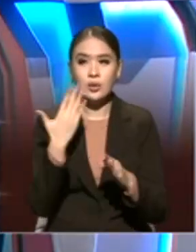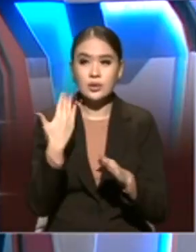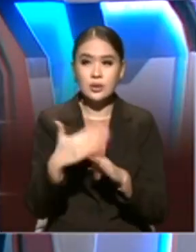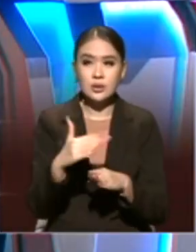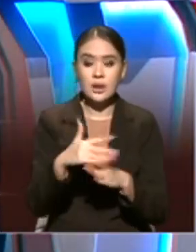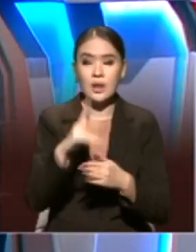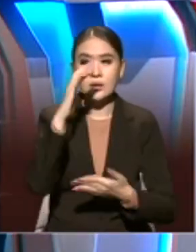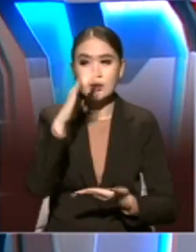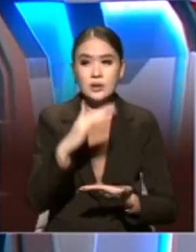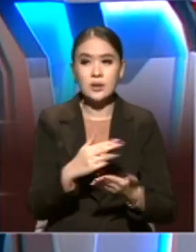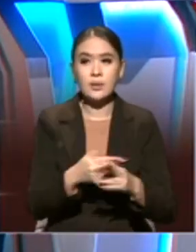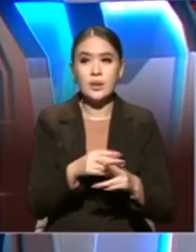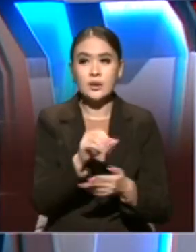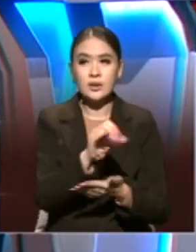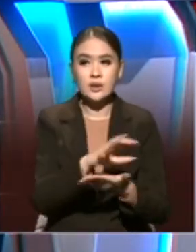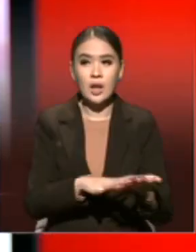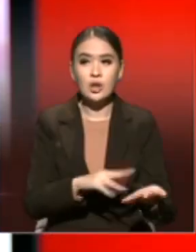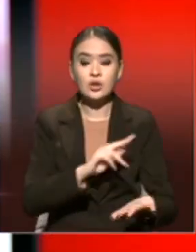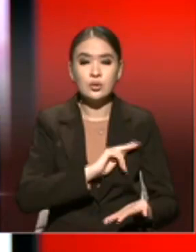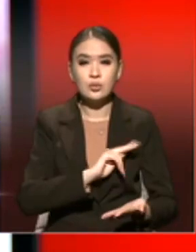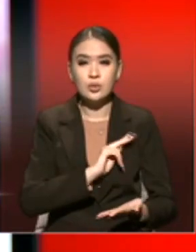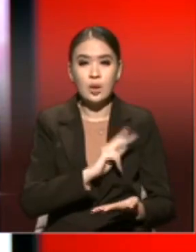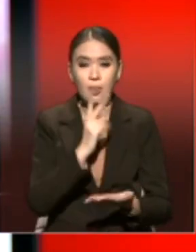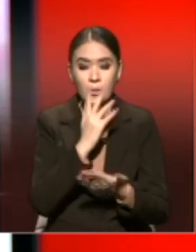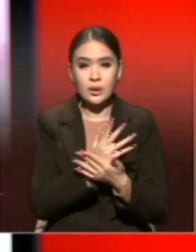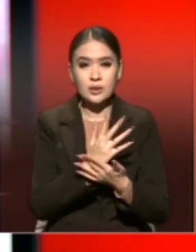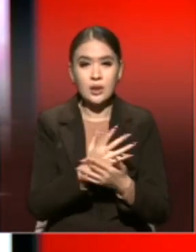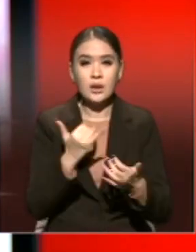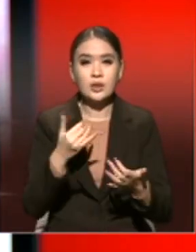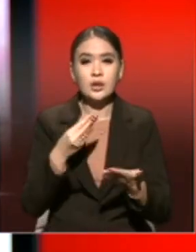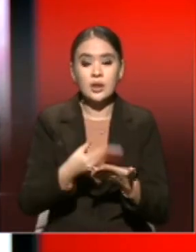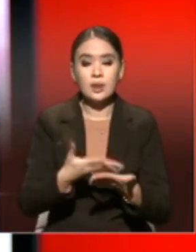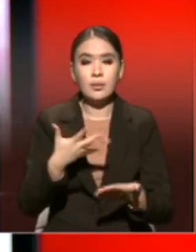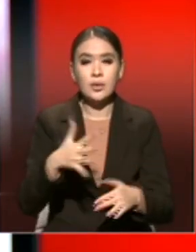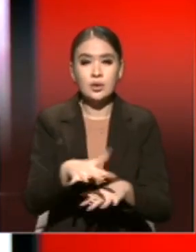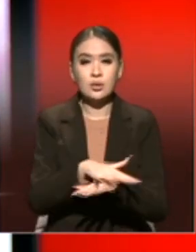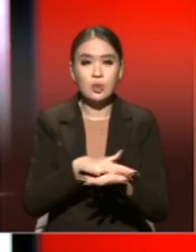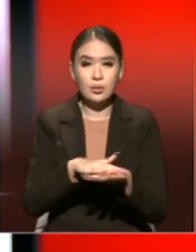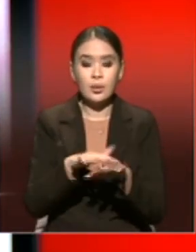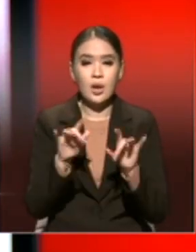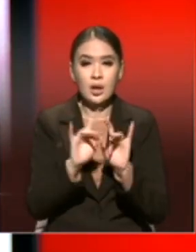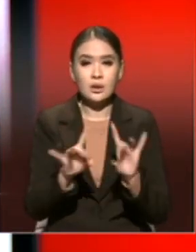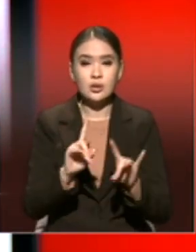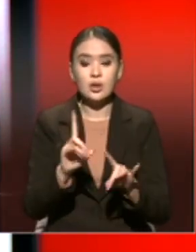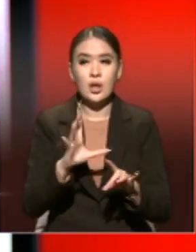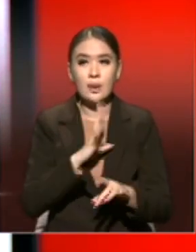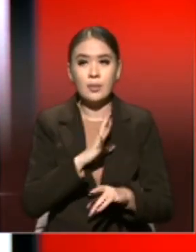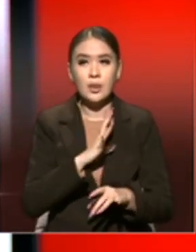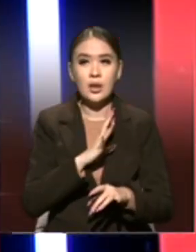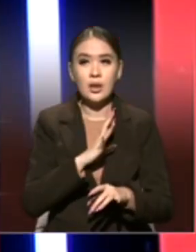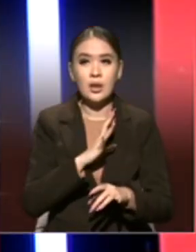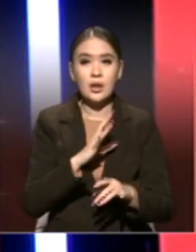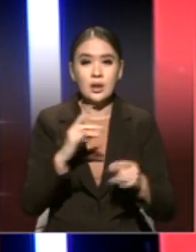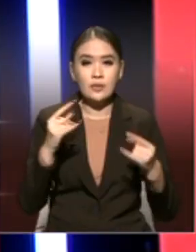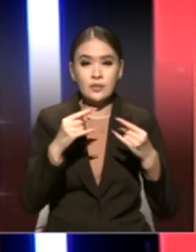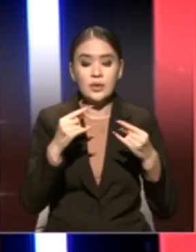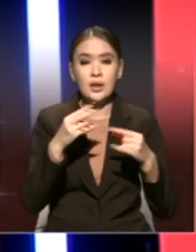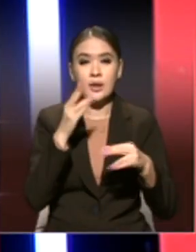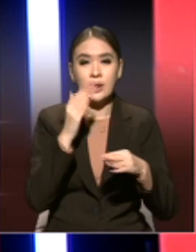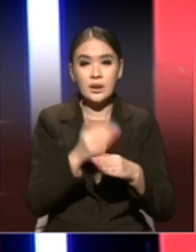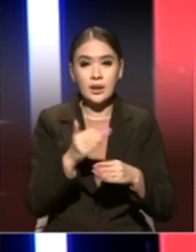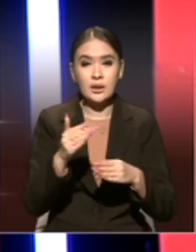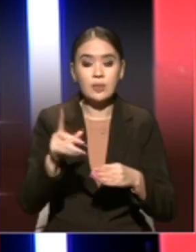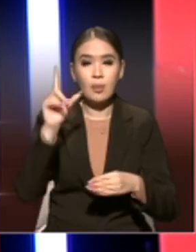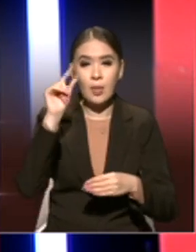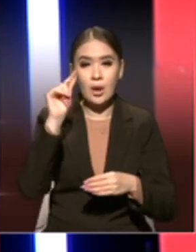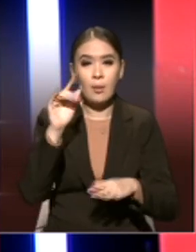біз оның арға жұмыс жалғастырамыз, тоқтатуын. Қымбат көрерменімізге айтатынымыз, осы эфирден кейін ертең дүйсенбі күні міндетті түрде